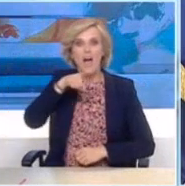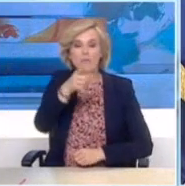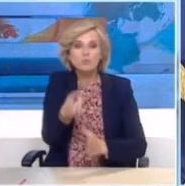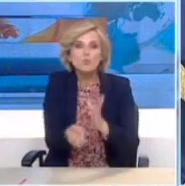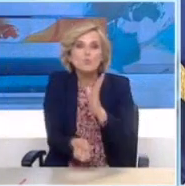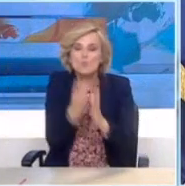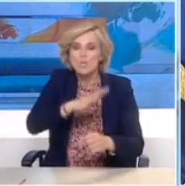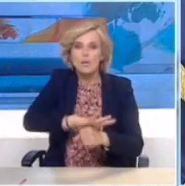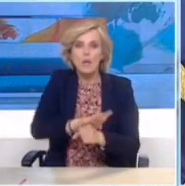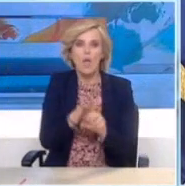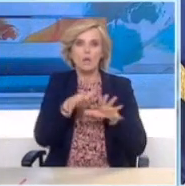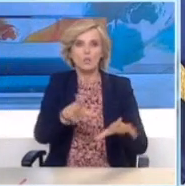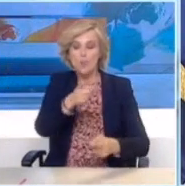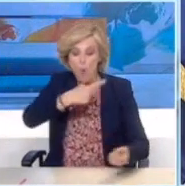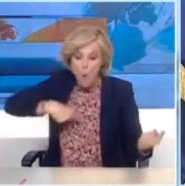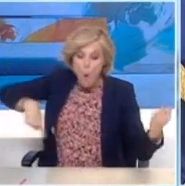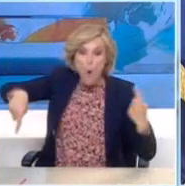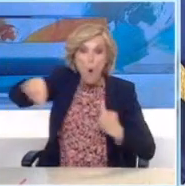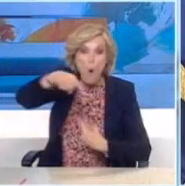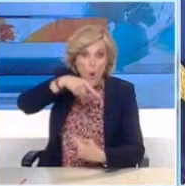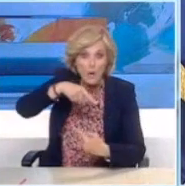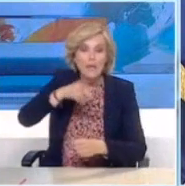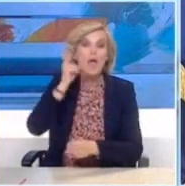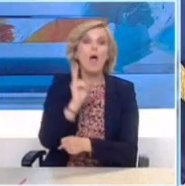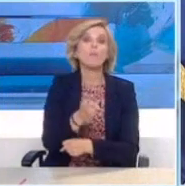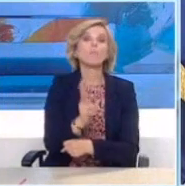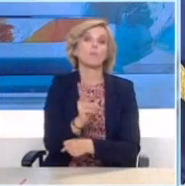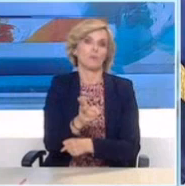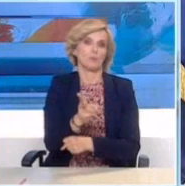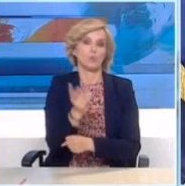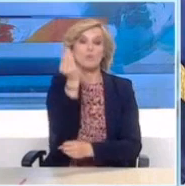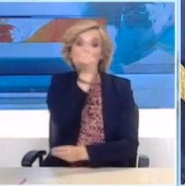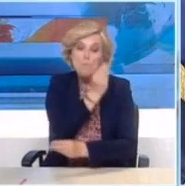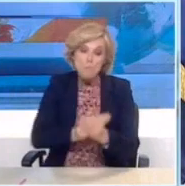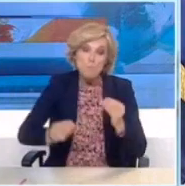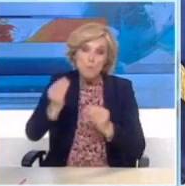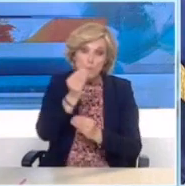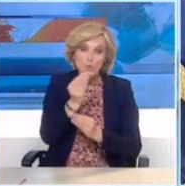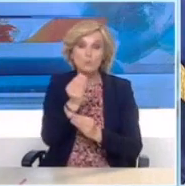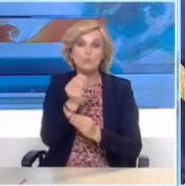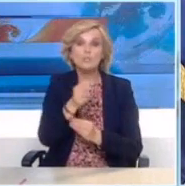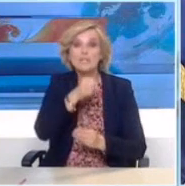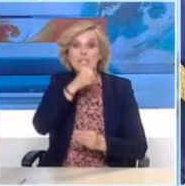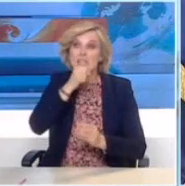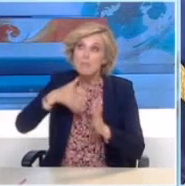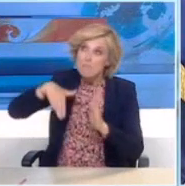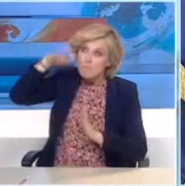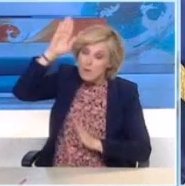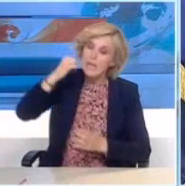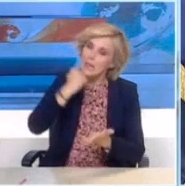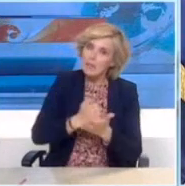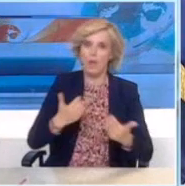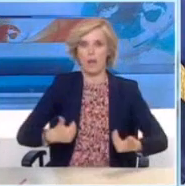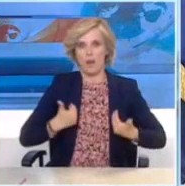ανοσία σε κανένα μας. Όλοι κινδυνεύουμε, απλά κινδυνεύουν πολύ λιγότερο οι νέοι άνθρωποι. Κινδυνεύουν πολύ περισσότερο οι ηλικιωμένοι και αυτοί που έχουν